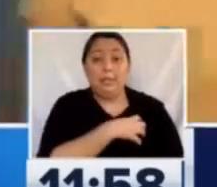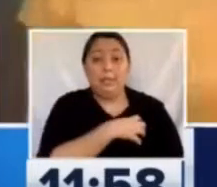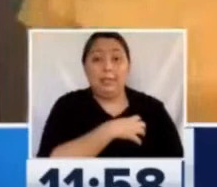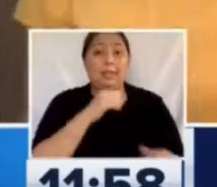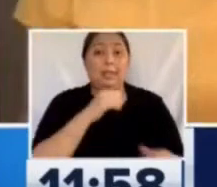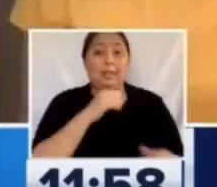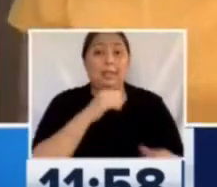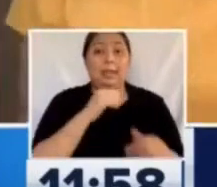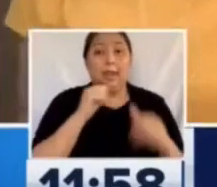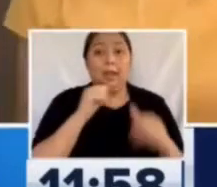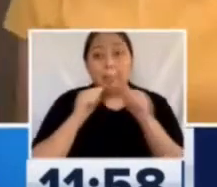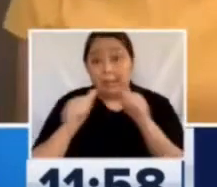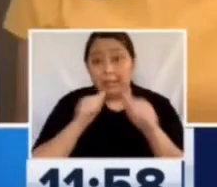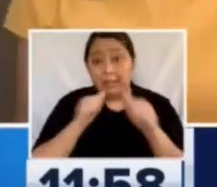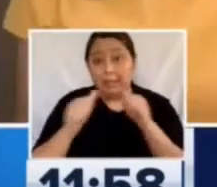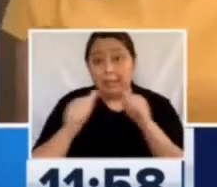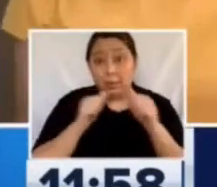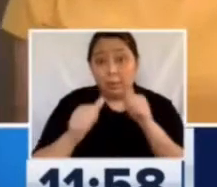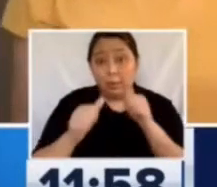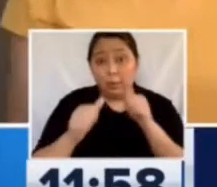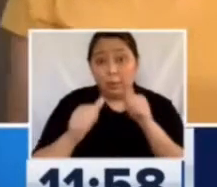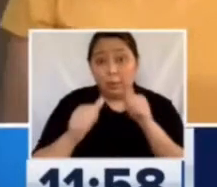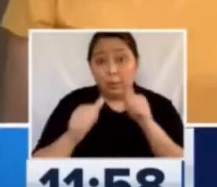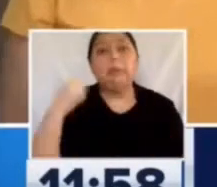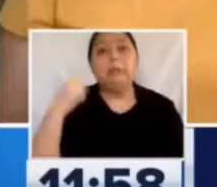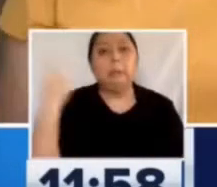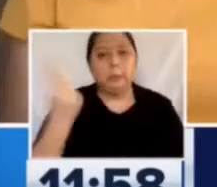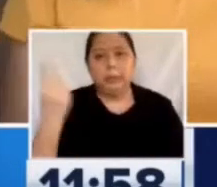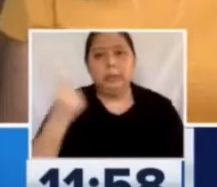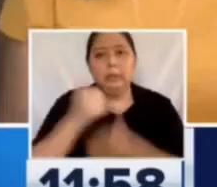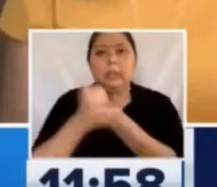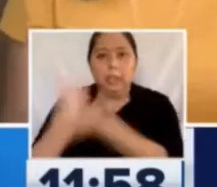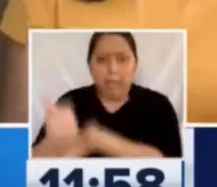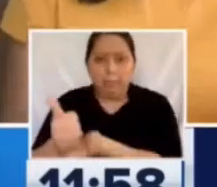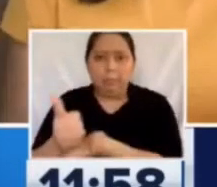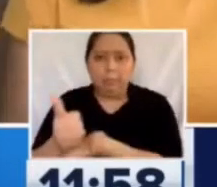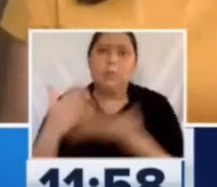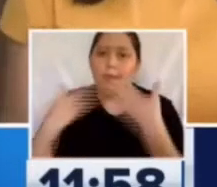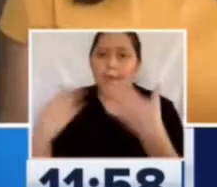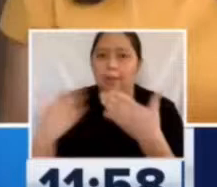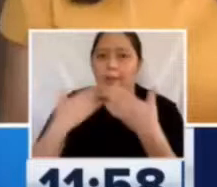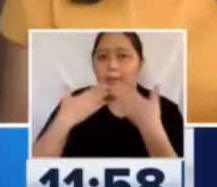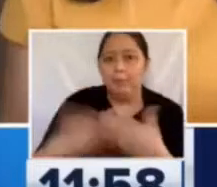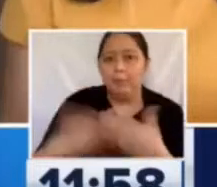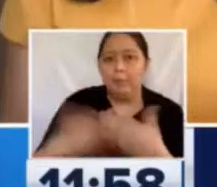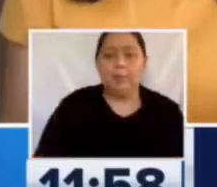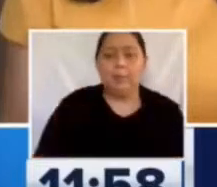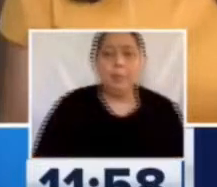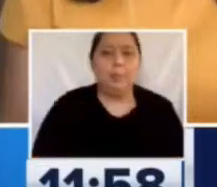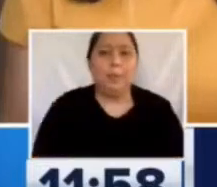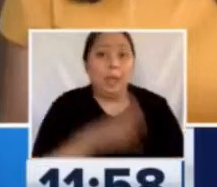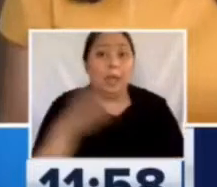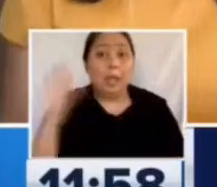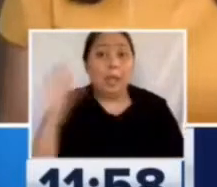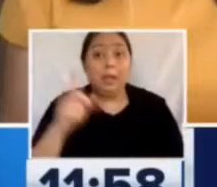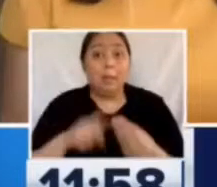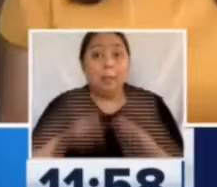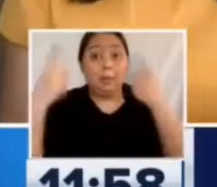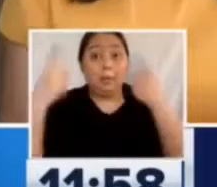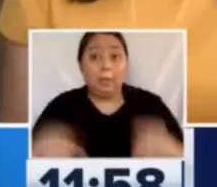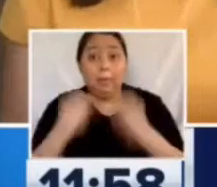Opo, Queenie, ano yung tulong naman po na ibinibigay sa inyo ng French government diyan sa ating mga